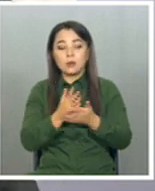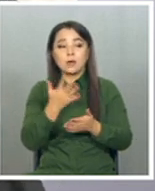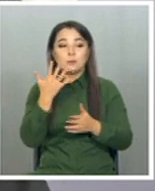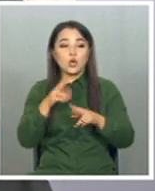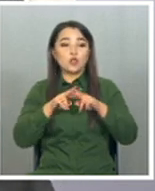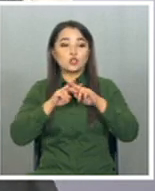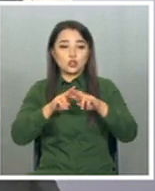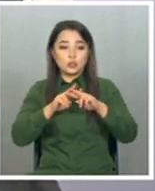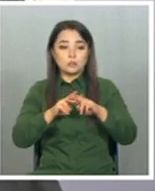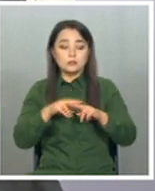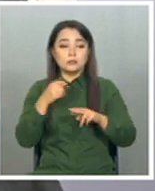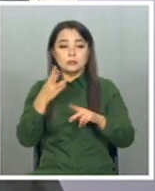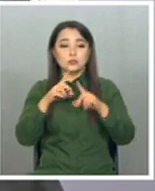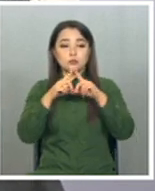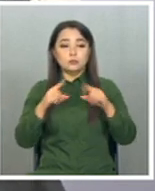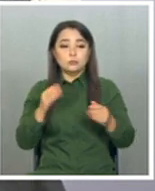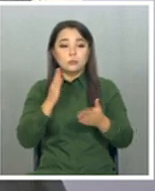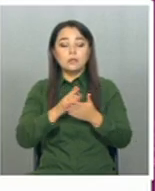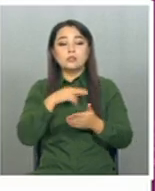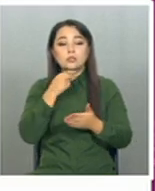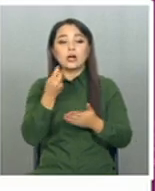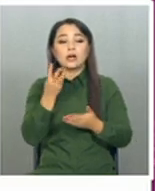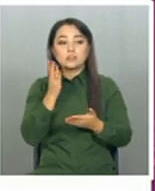жұлдызда қанша үш бұрыш көріп тұрсыз.